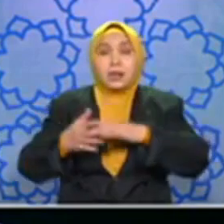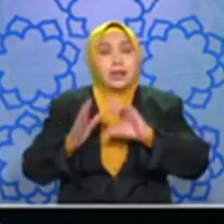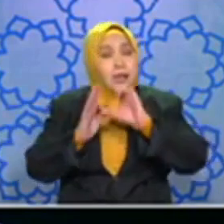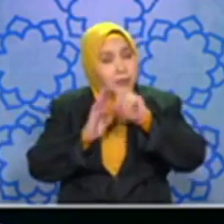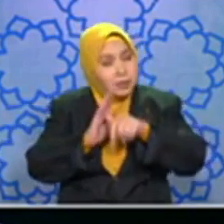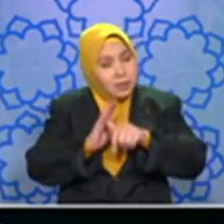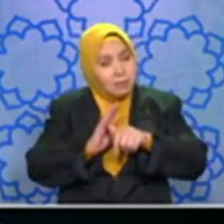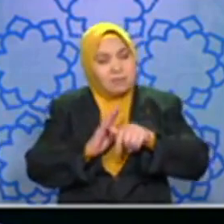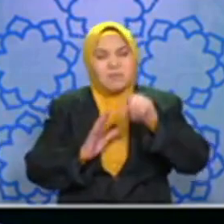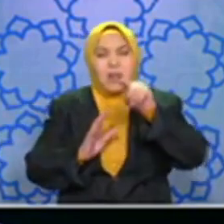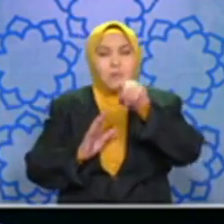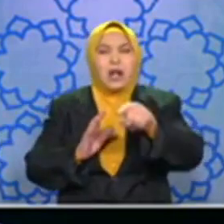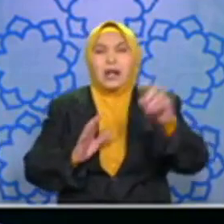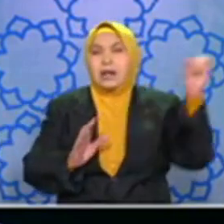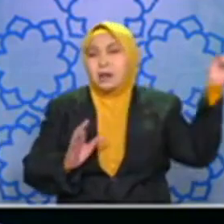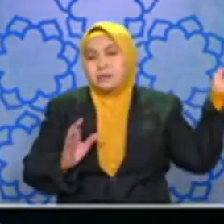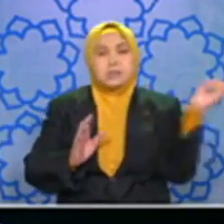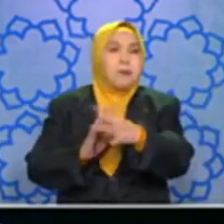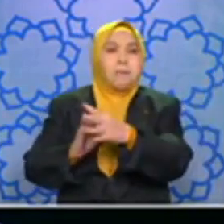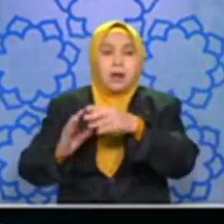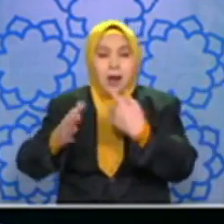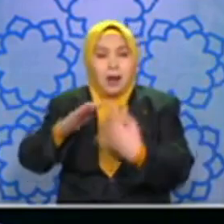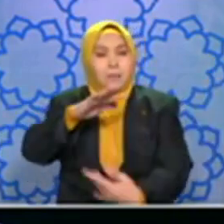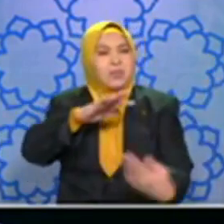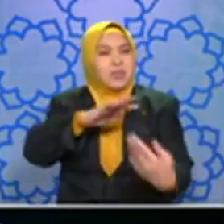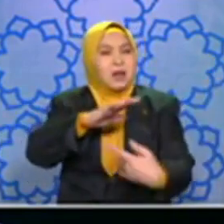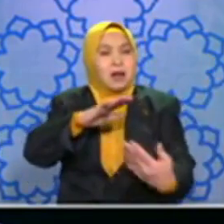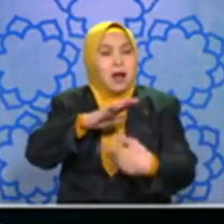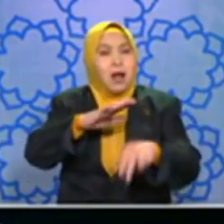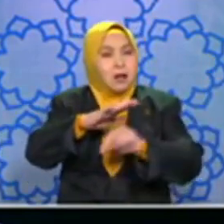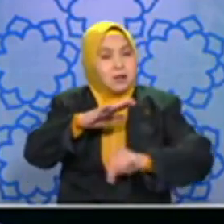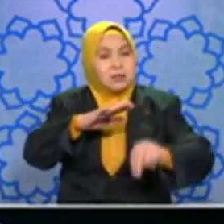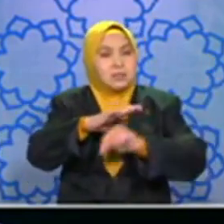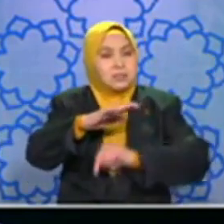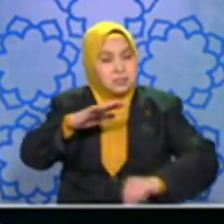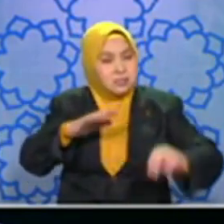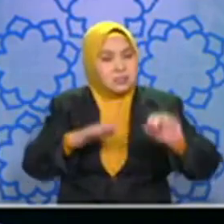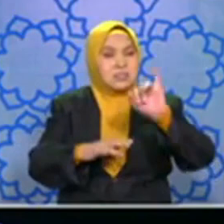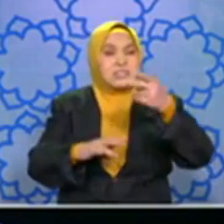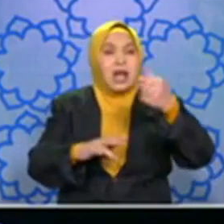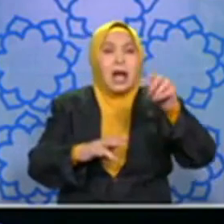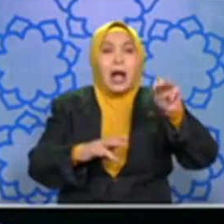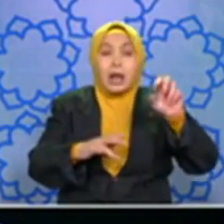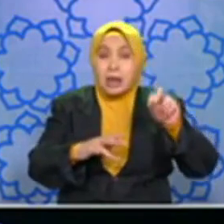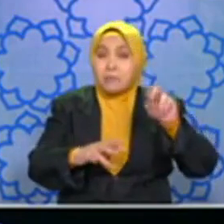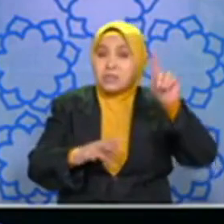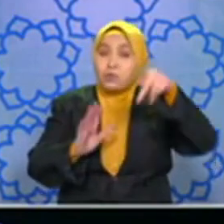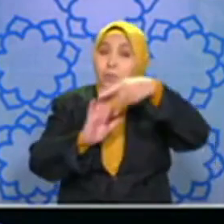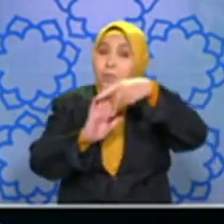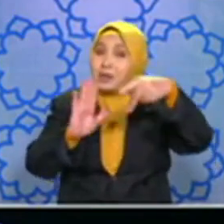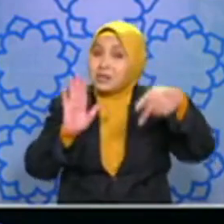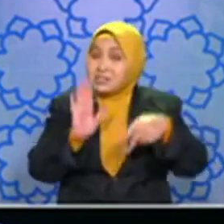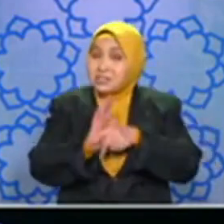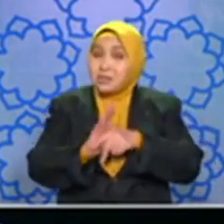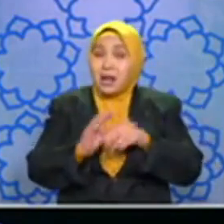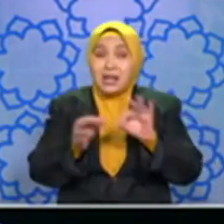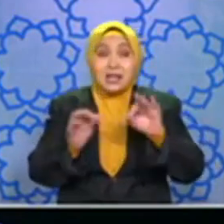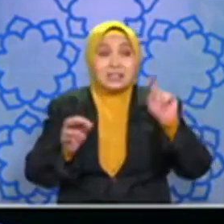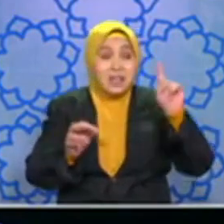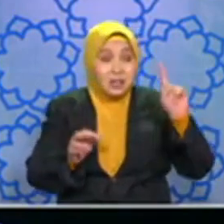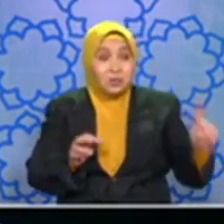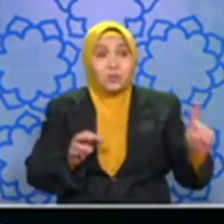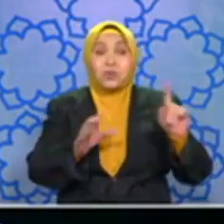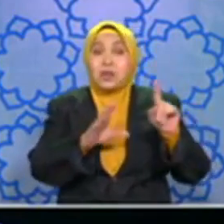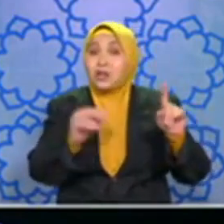dalam jahannam maluman madhura. Masih lagi Allah mengingatkan kepada kita satu prinsip. Kalau ayat kedua daripada surah Al-Isra